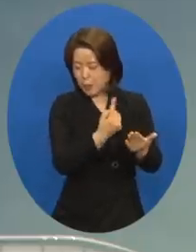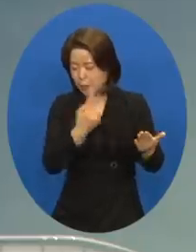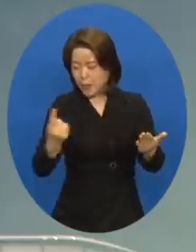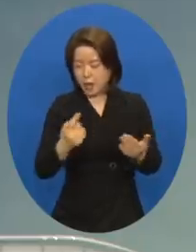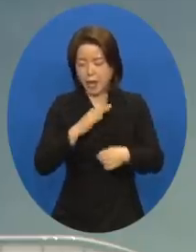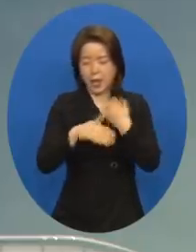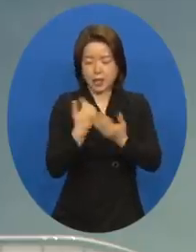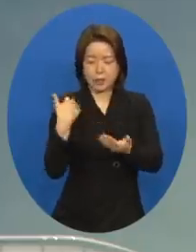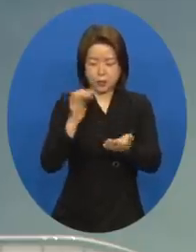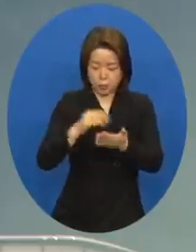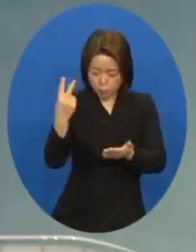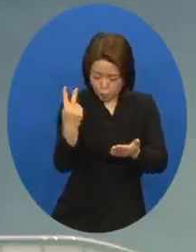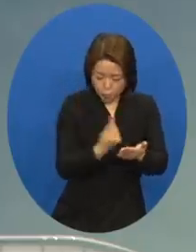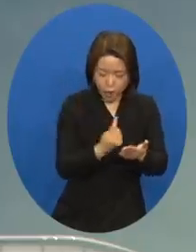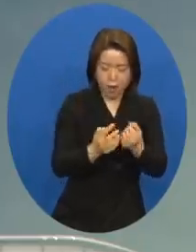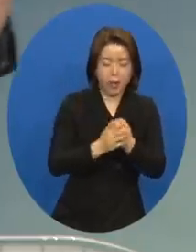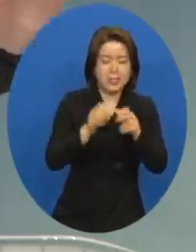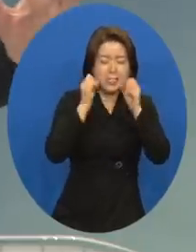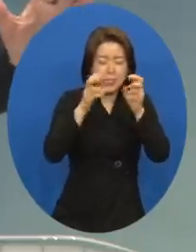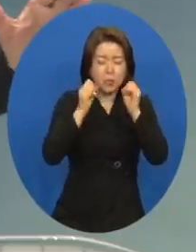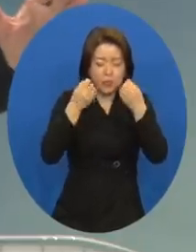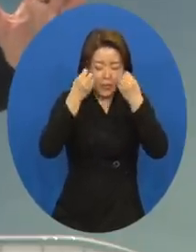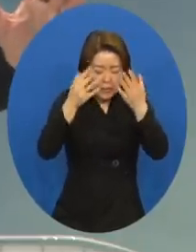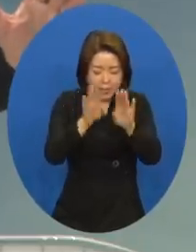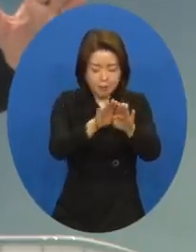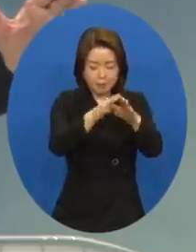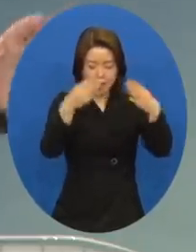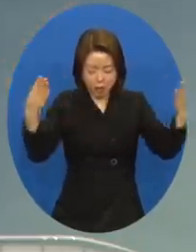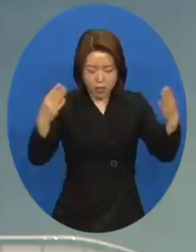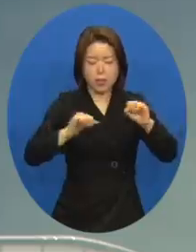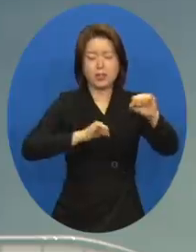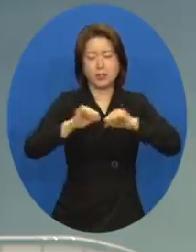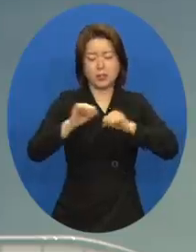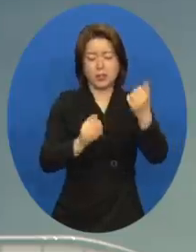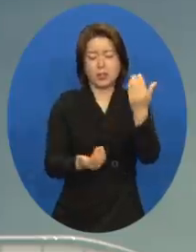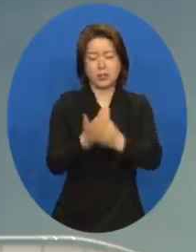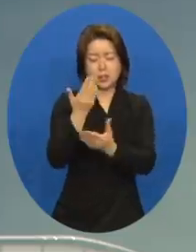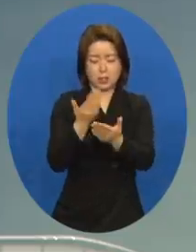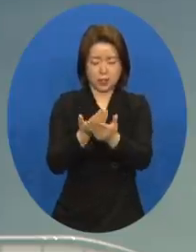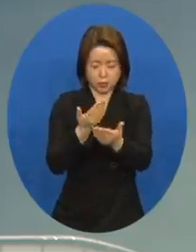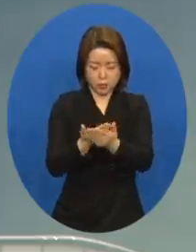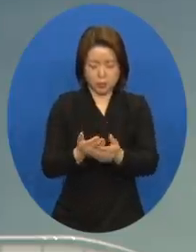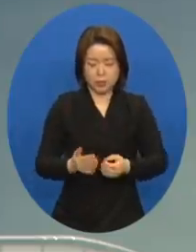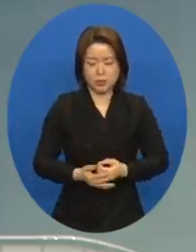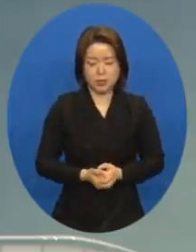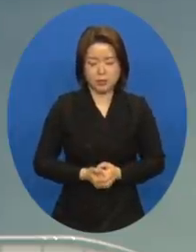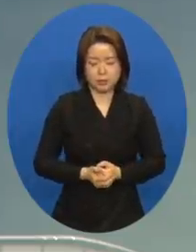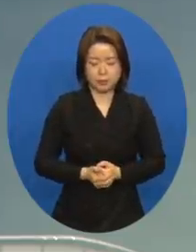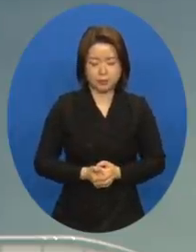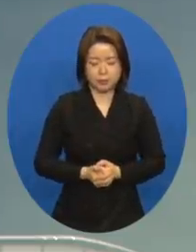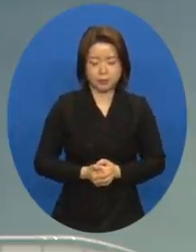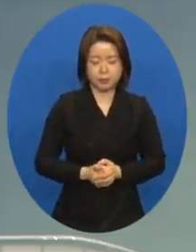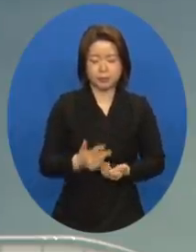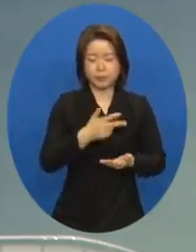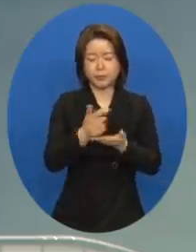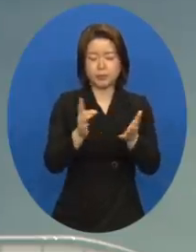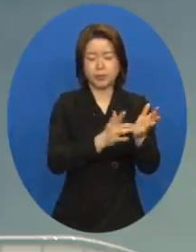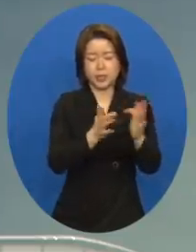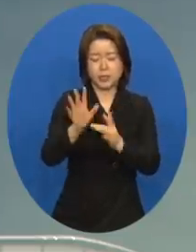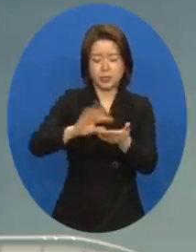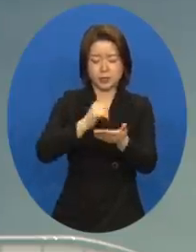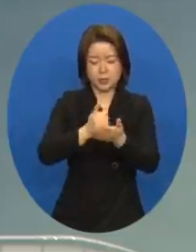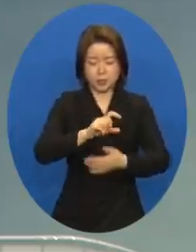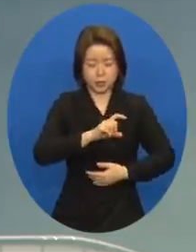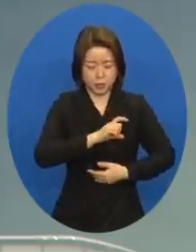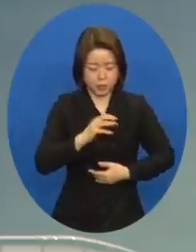역사, 선교의 새 문이 열리는 역사가 일어나게 하옵소서. 주 예수 그리스도